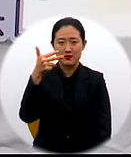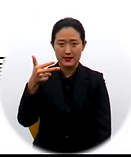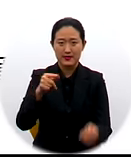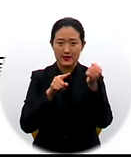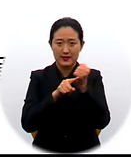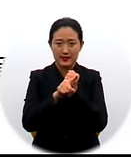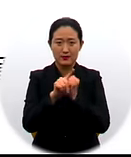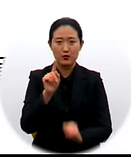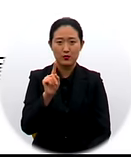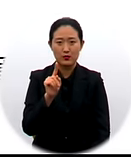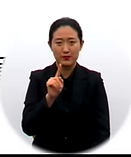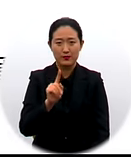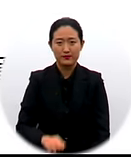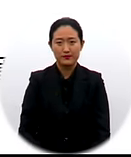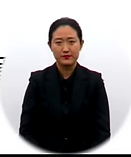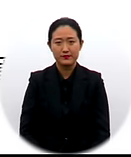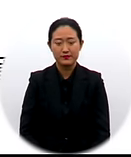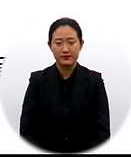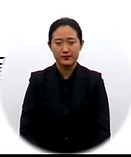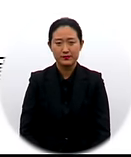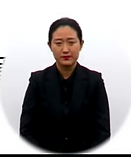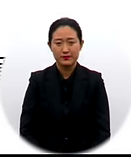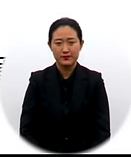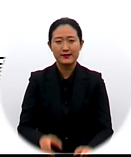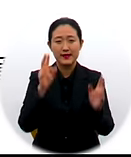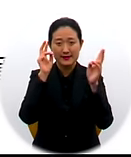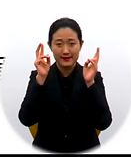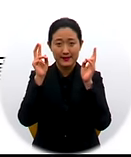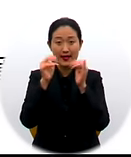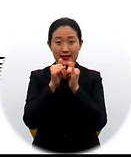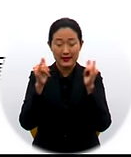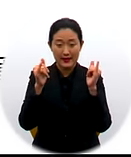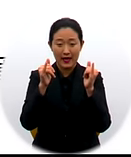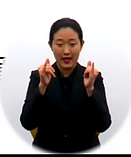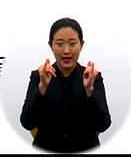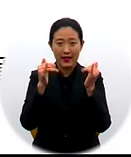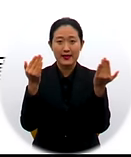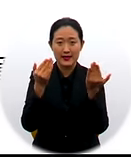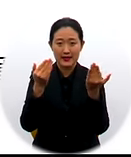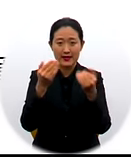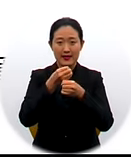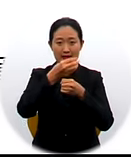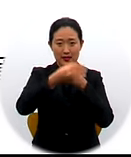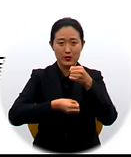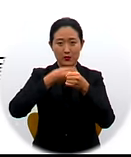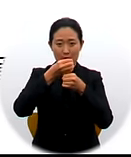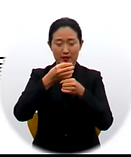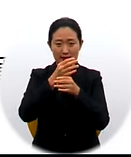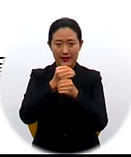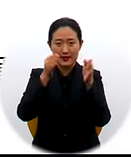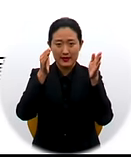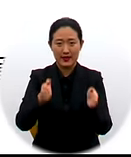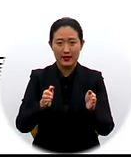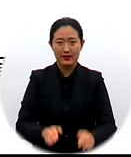직장인들이 한 직장에서 가져가는 평균 근속연수입니다. 굉장히 충격받으신 분들도 계실 거고, 알만한